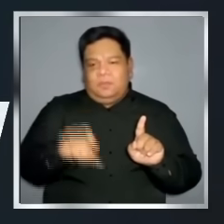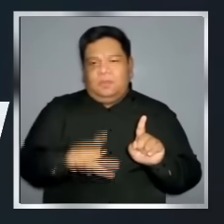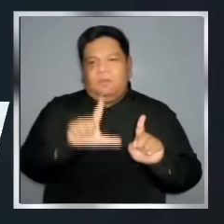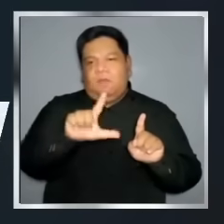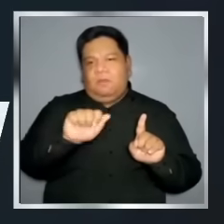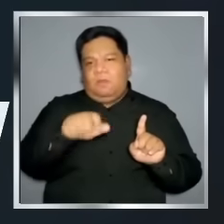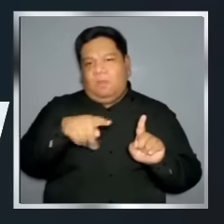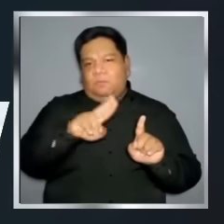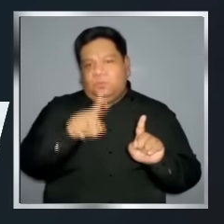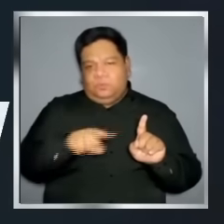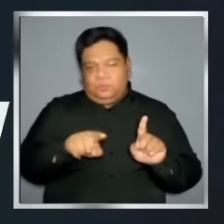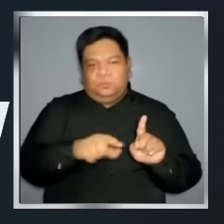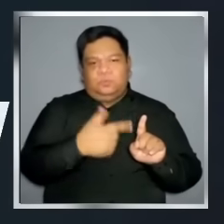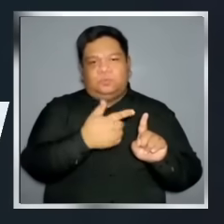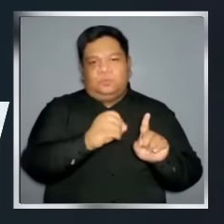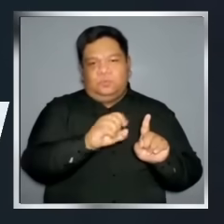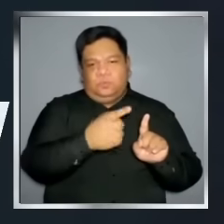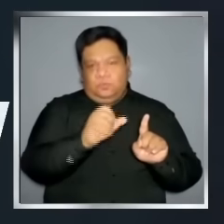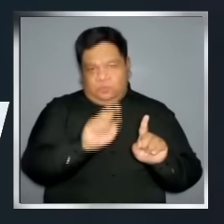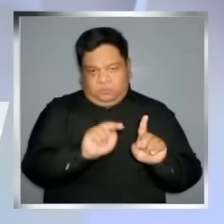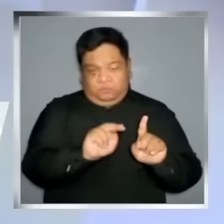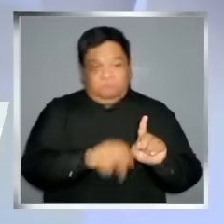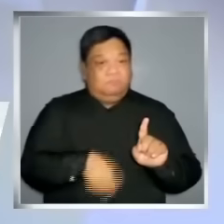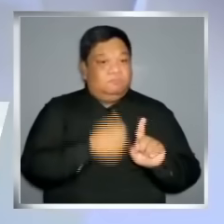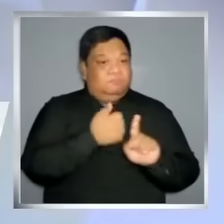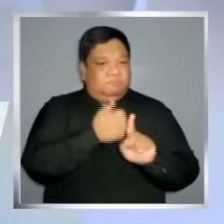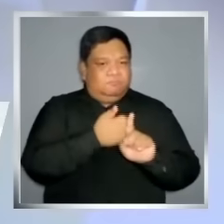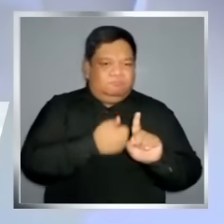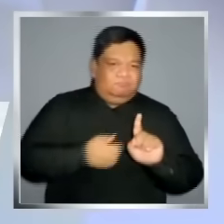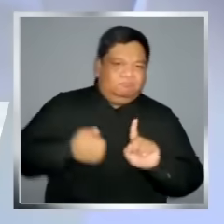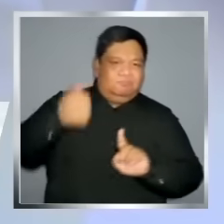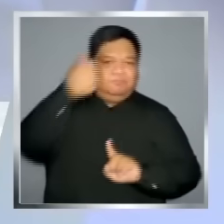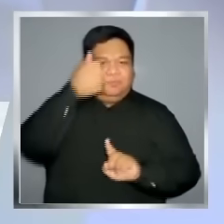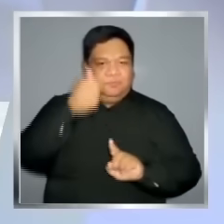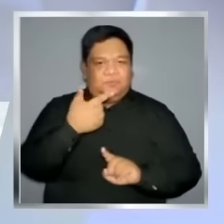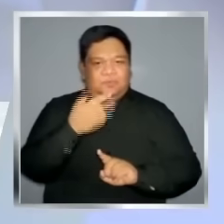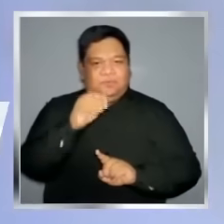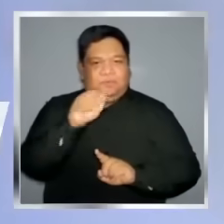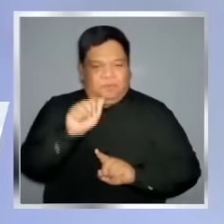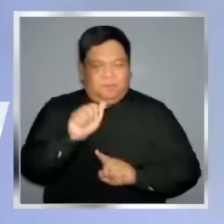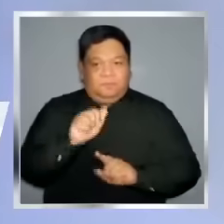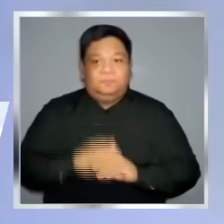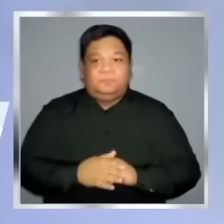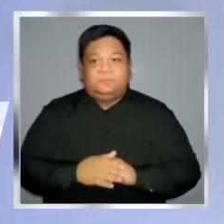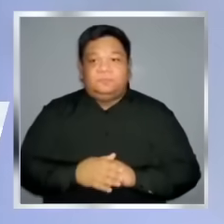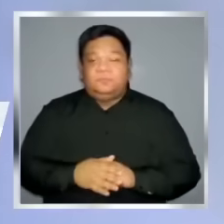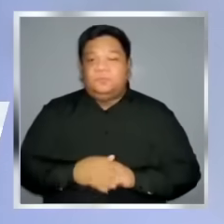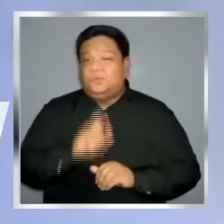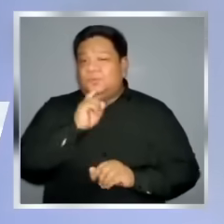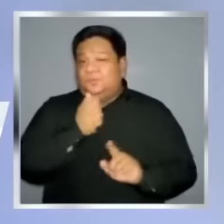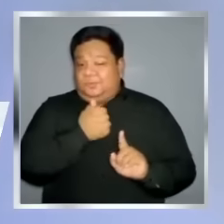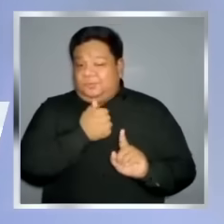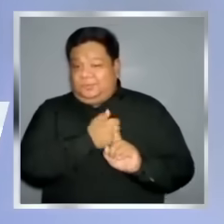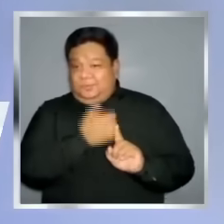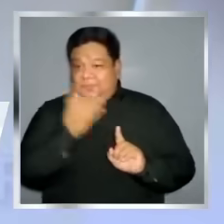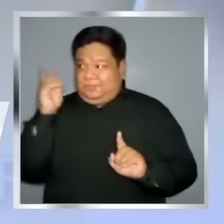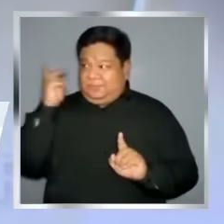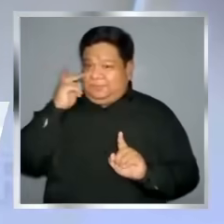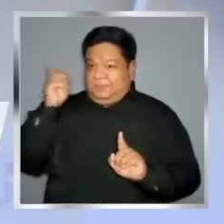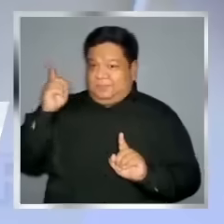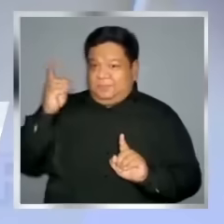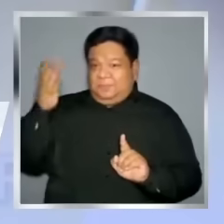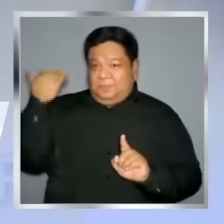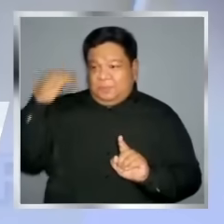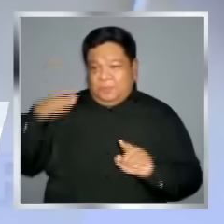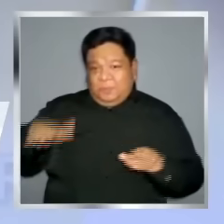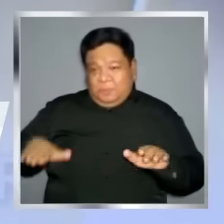chief executive officer ng GMA Network Incorporated. Sinong mag-aakalang ang batang ito mula sa Malabon magiging isang